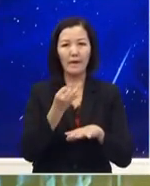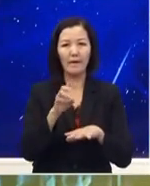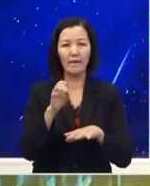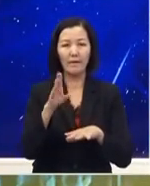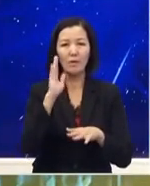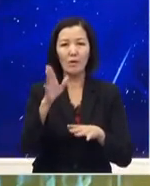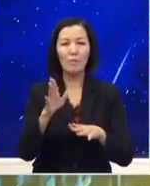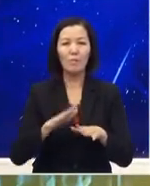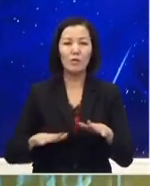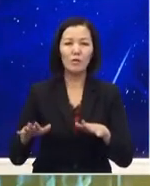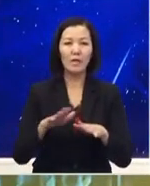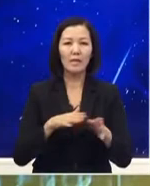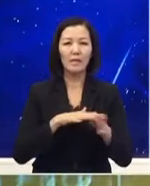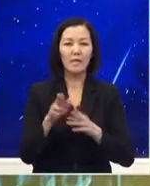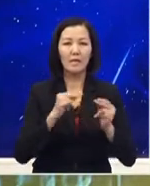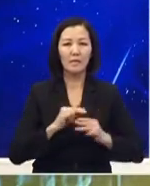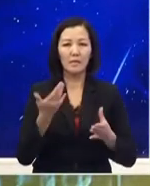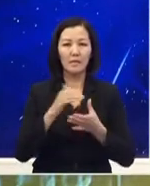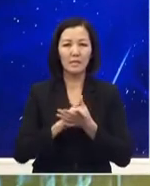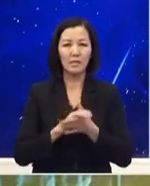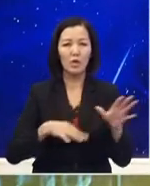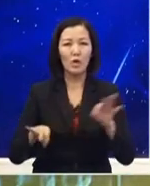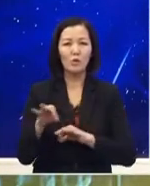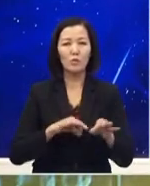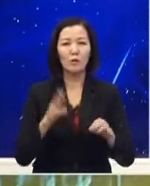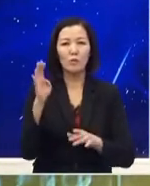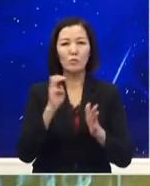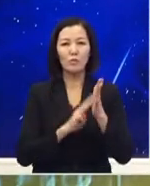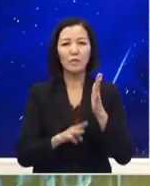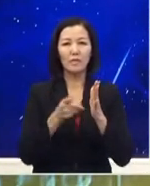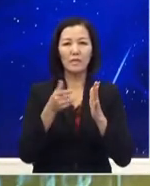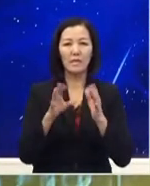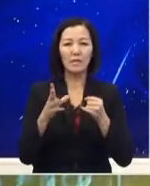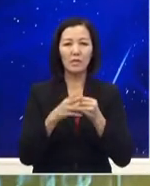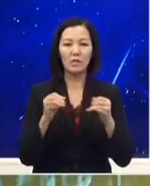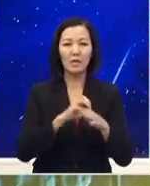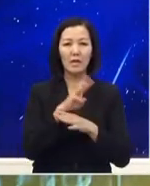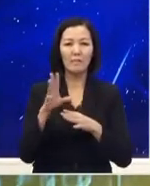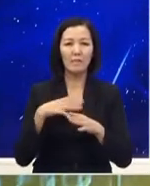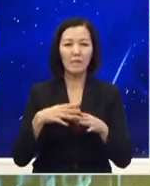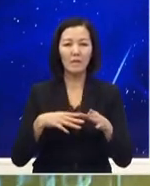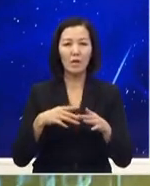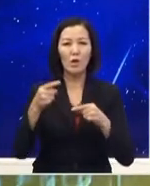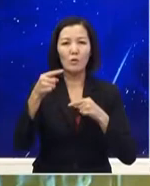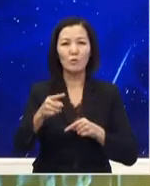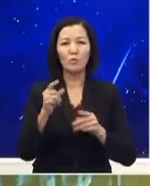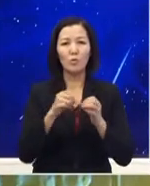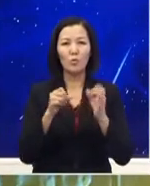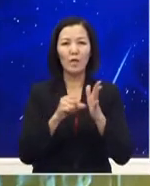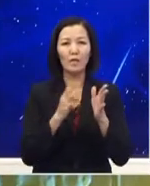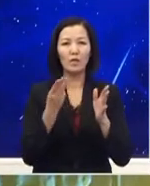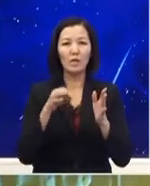болашақта жағажайдағы атқарылатын істерді таныстырды. Жоба аумағы 480 гектарды қамтиды. Жағалай ұзындығы 16 шақырым